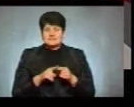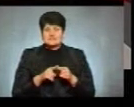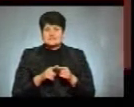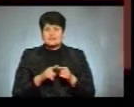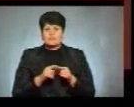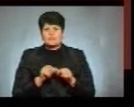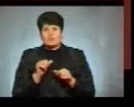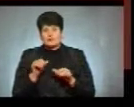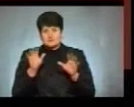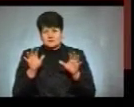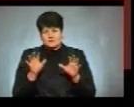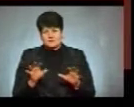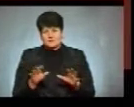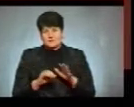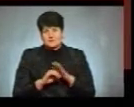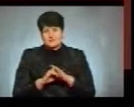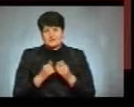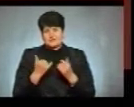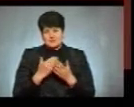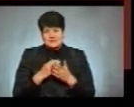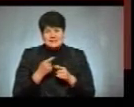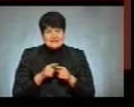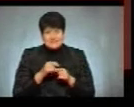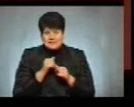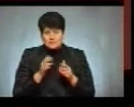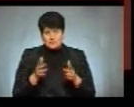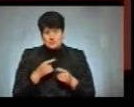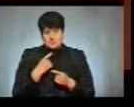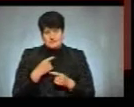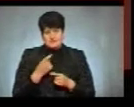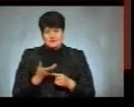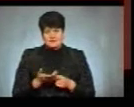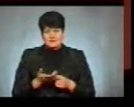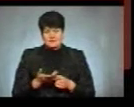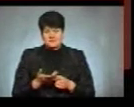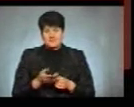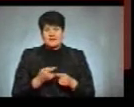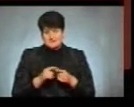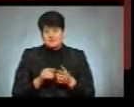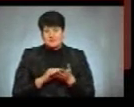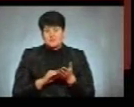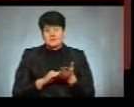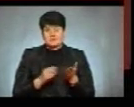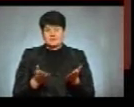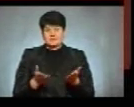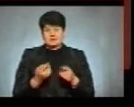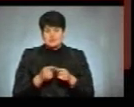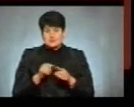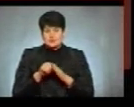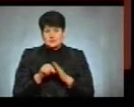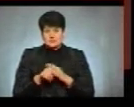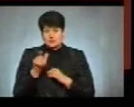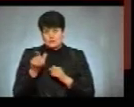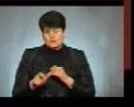за законодавчу базу, яка присутня сьогодні, розумієте? Це не можна казати цього навіть. Але, тим не менше, це вказано. Це означає, що це людина нова,